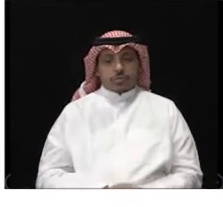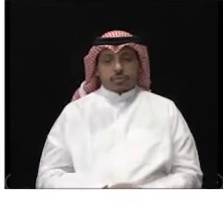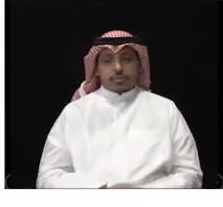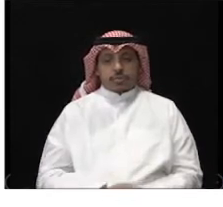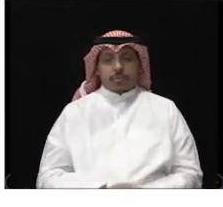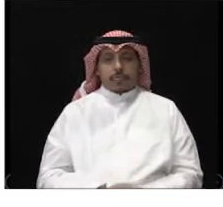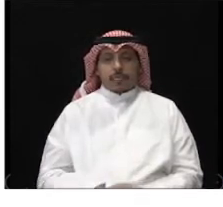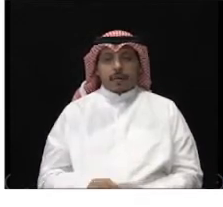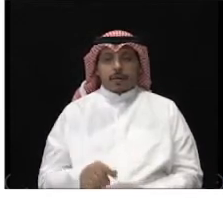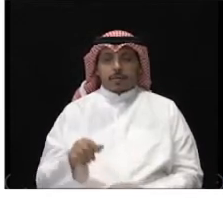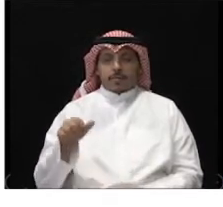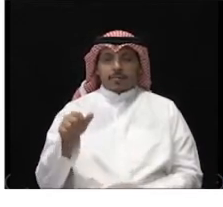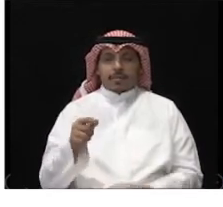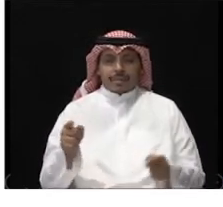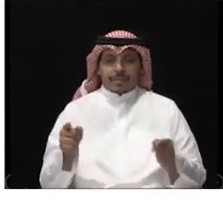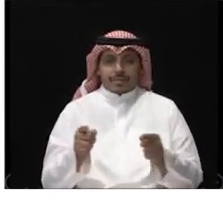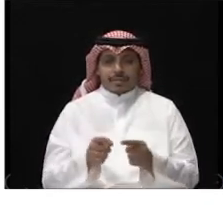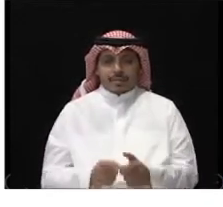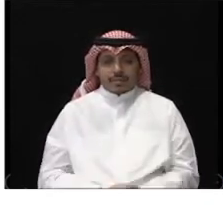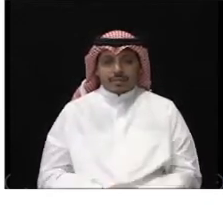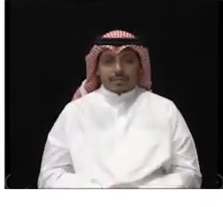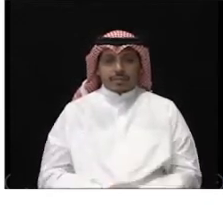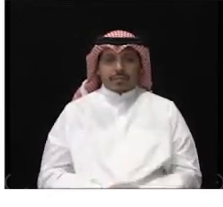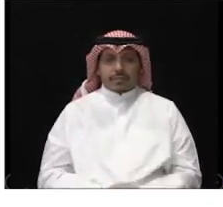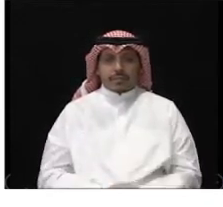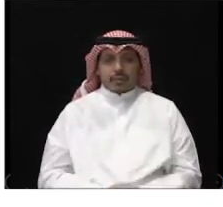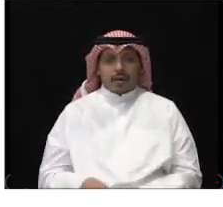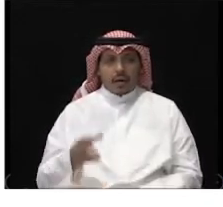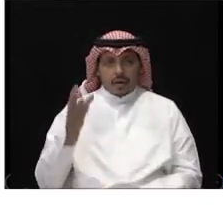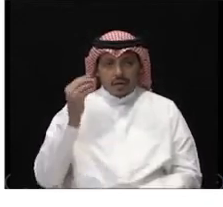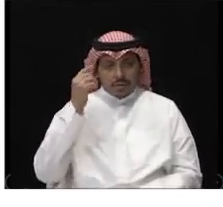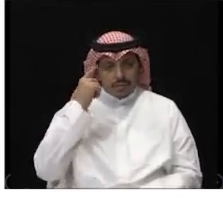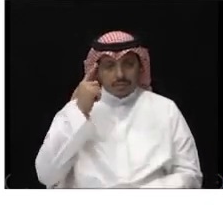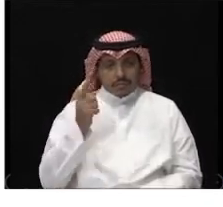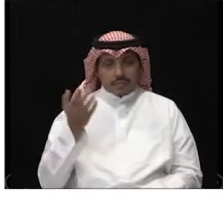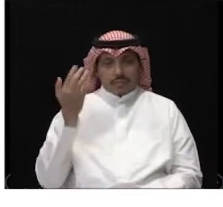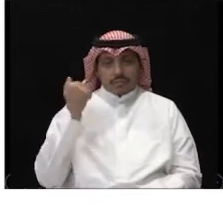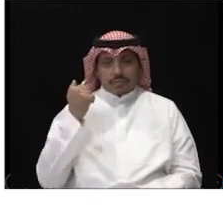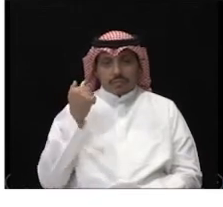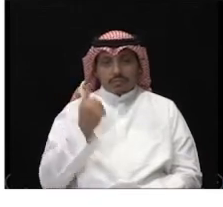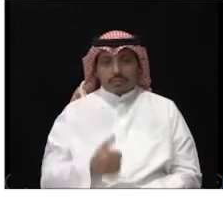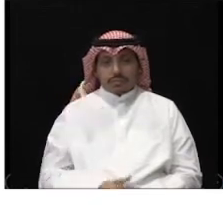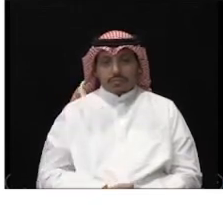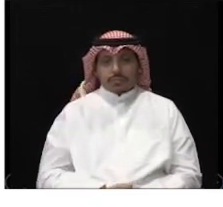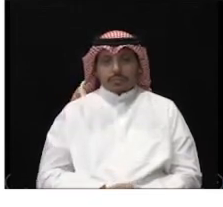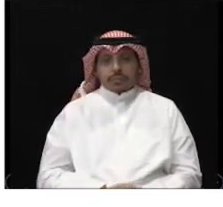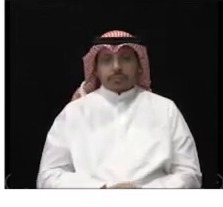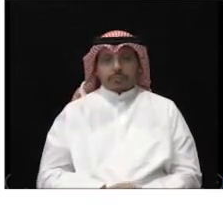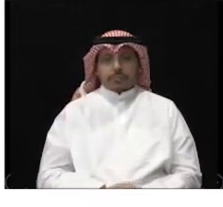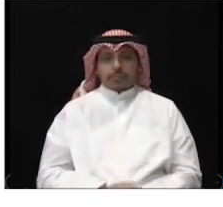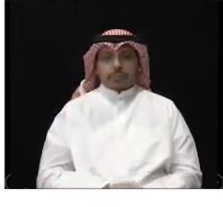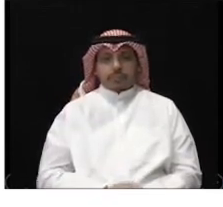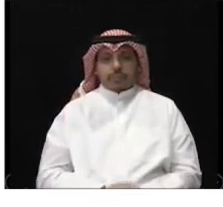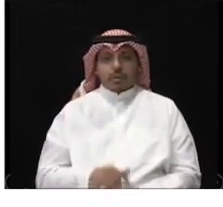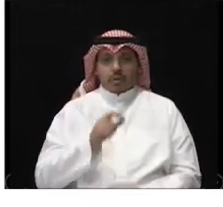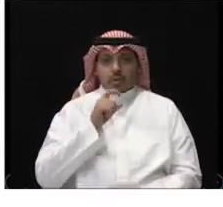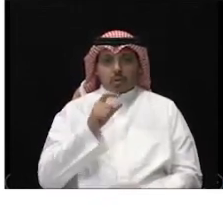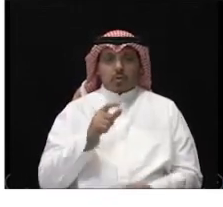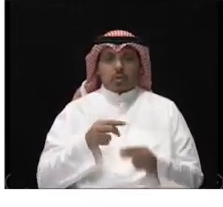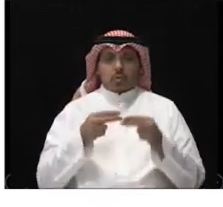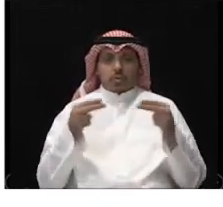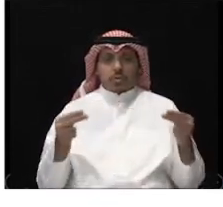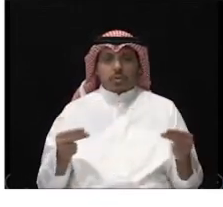بسيط جدا، أحسنتم. وعرفنا سابقا بأن الصوت القصير حرف واحد، بينما الصوت الطويل لابد أن